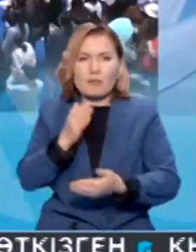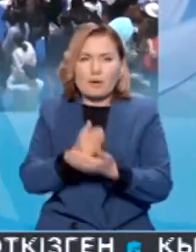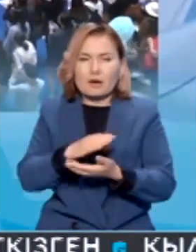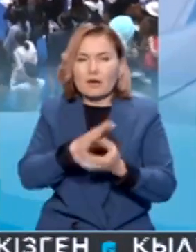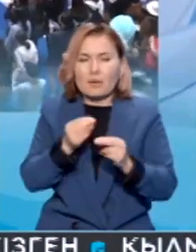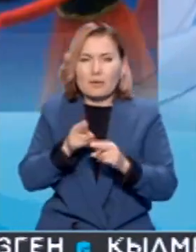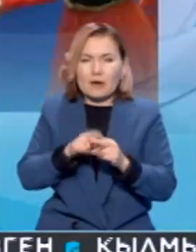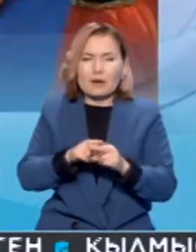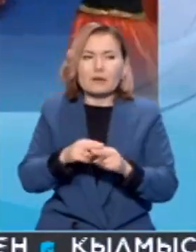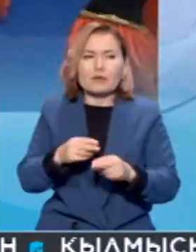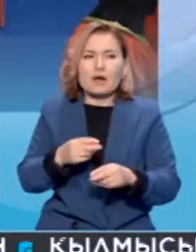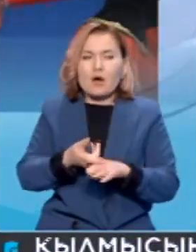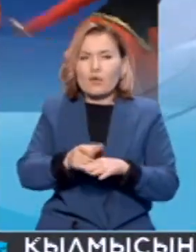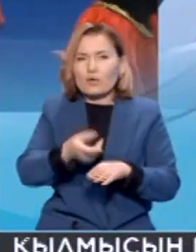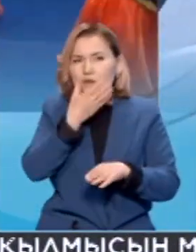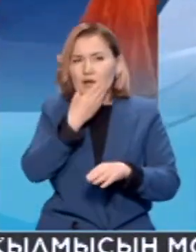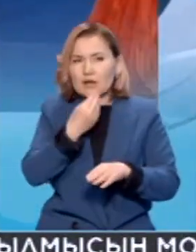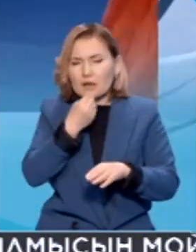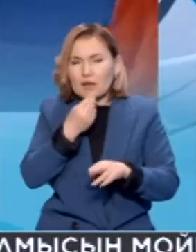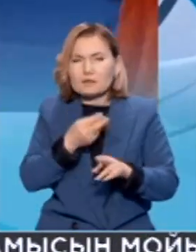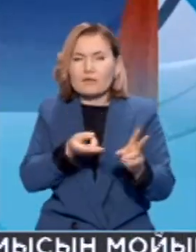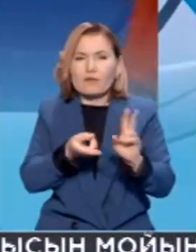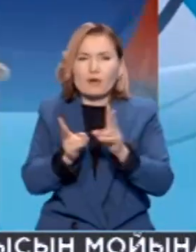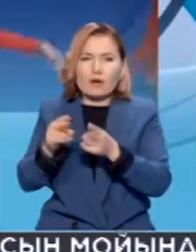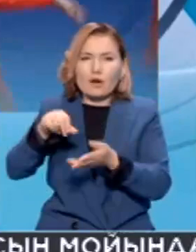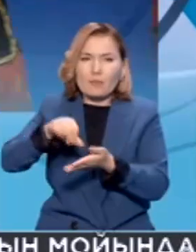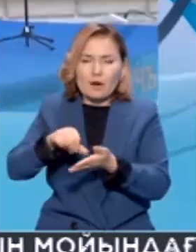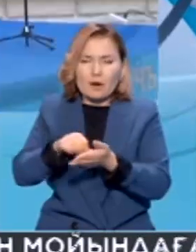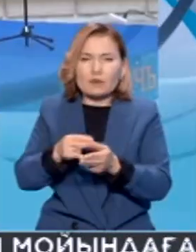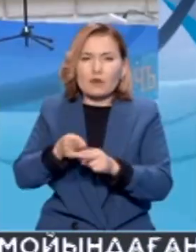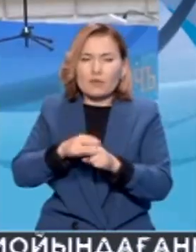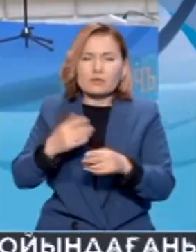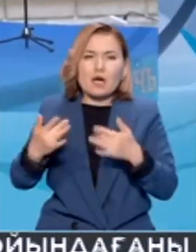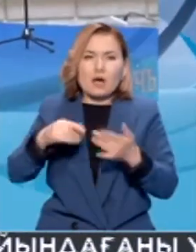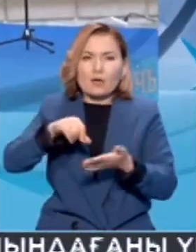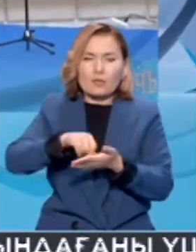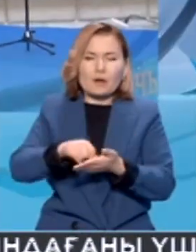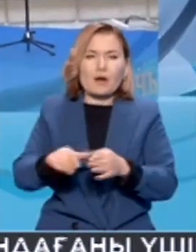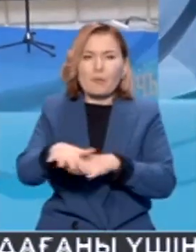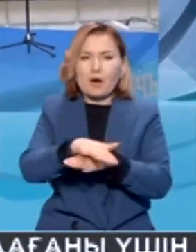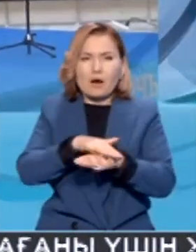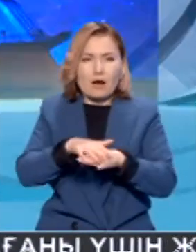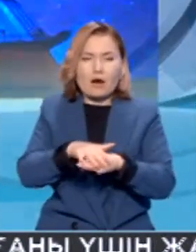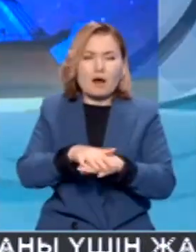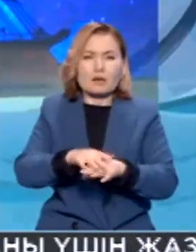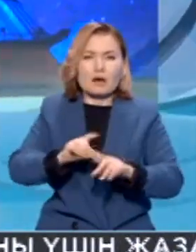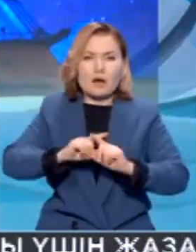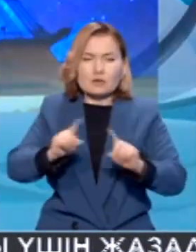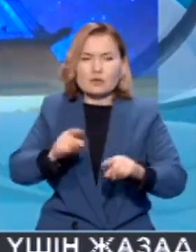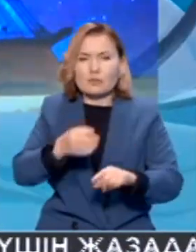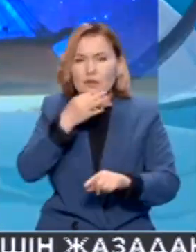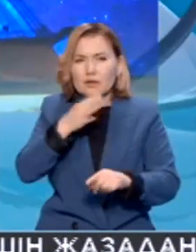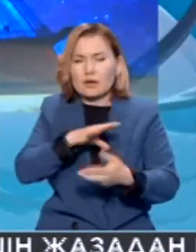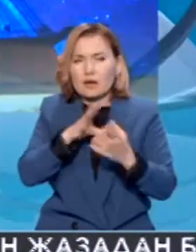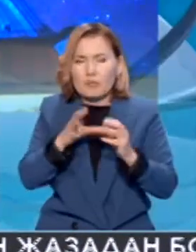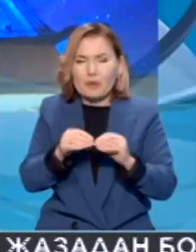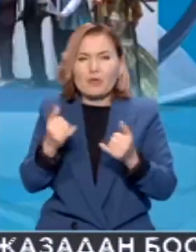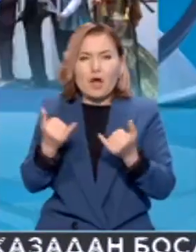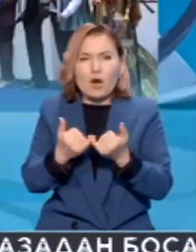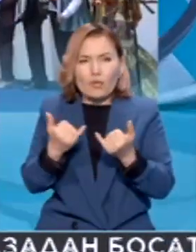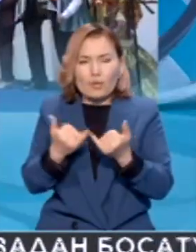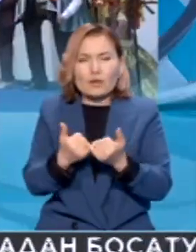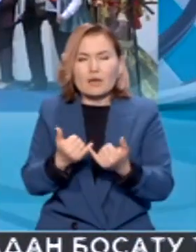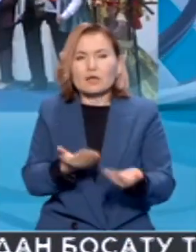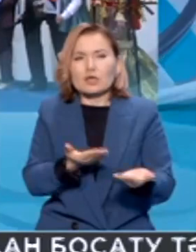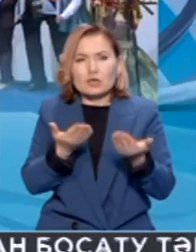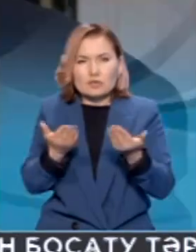тамашалаушылар әнмен көмкеріліп, жаңа адамдармен танысып, көңіл көтеретін мұндай шара ерекше есте қалатынын айтады. Біз қонақтардың пікірін білген едік,